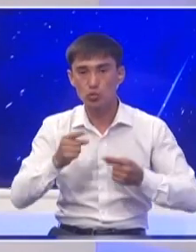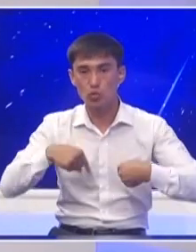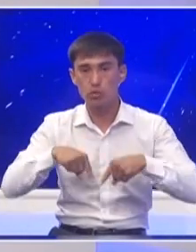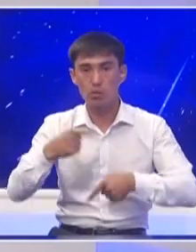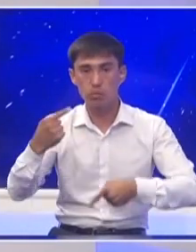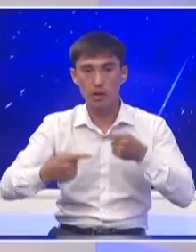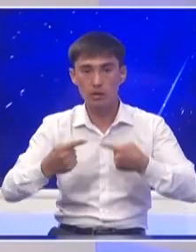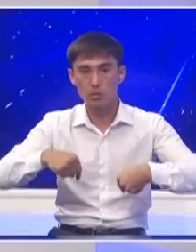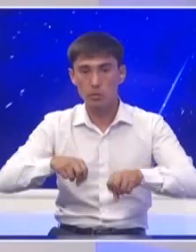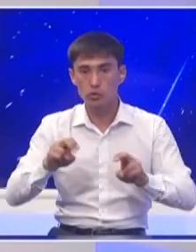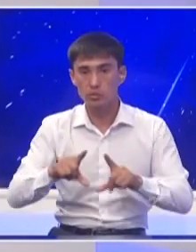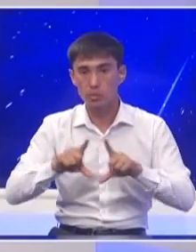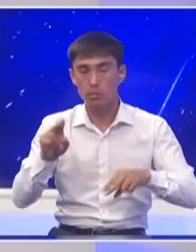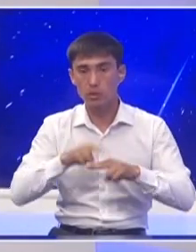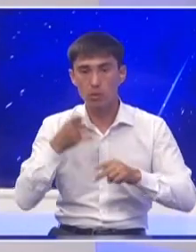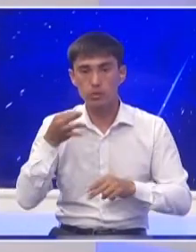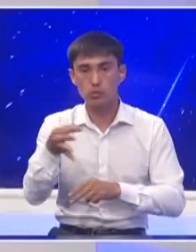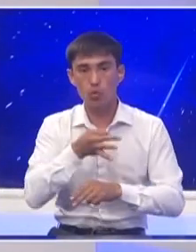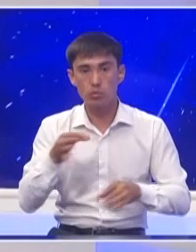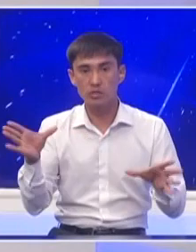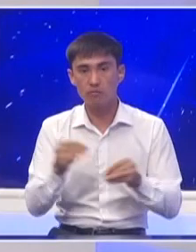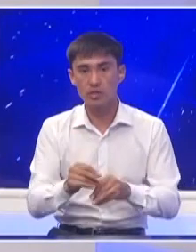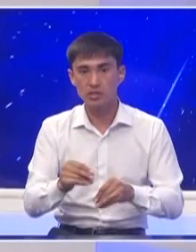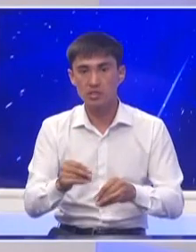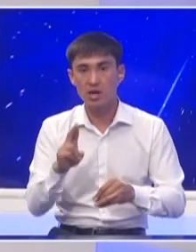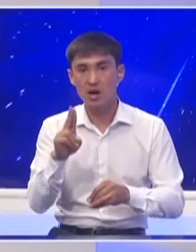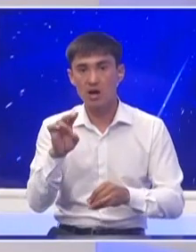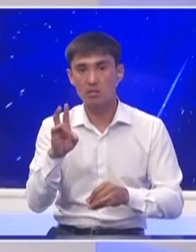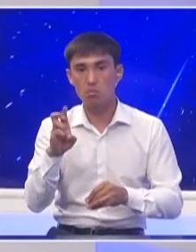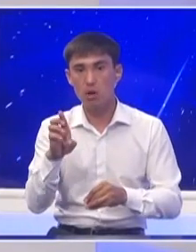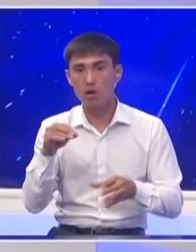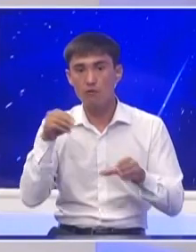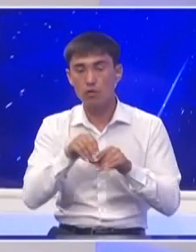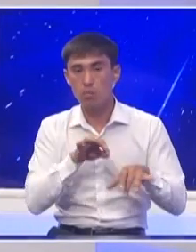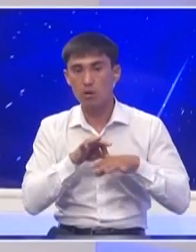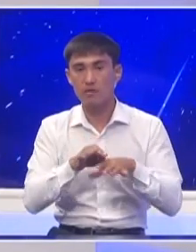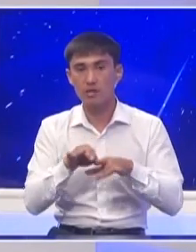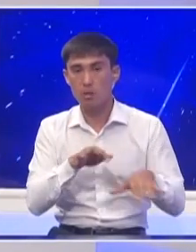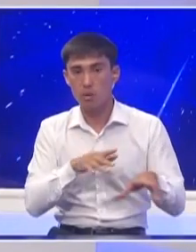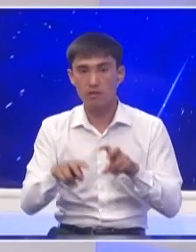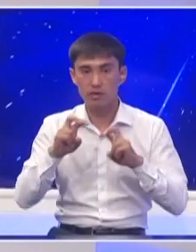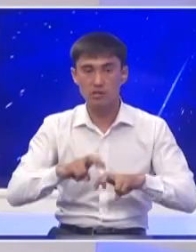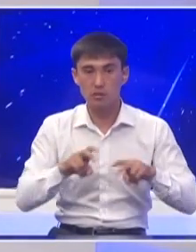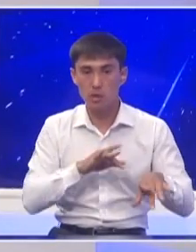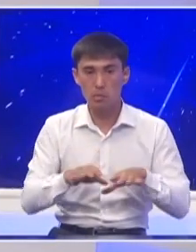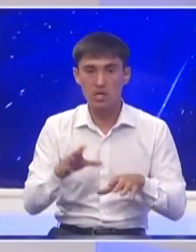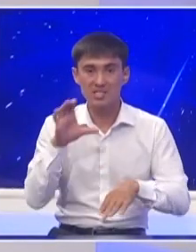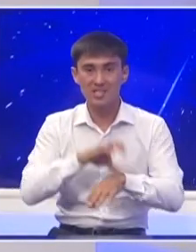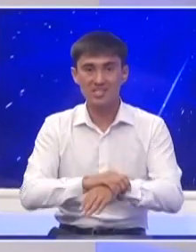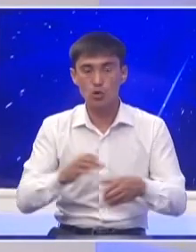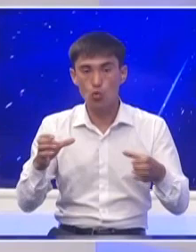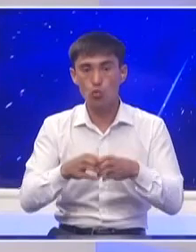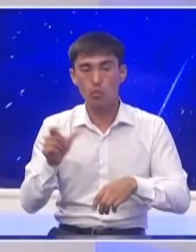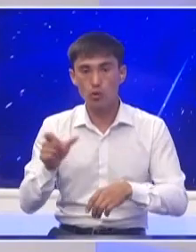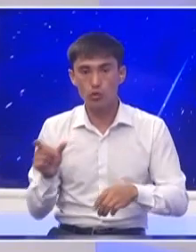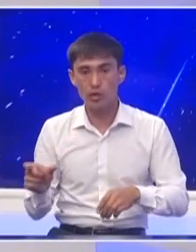организованной преступностью Департамента полиции Алматинской области совместно с сотрудниками КНБ в ходе проведения оперативно-розыскных мероприятий задержана